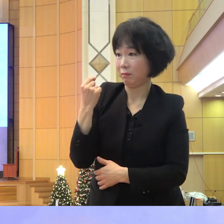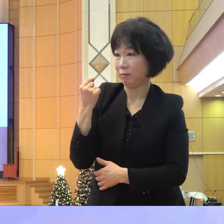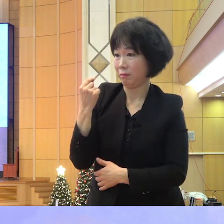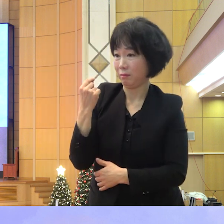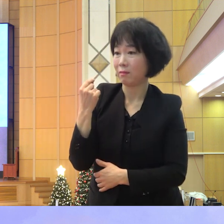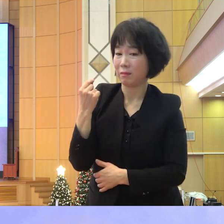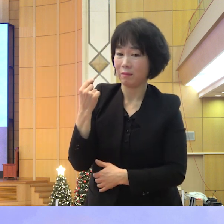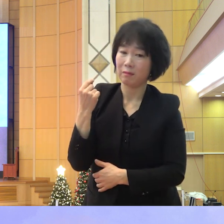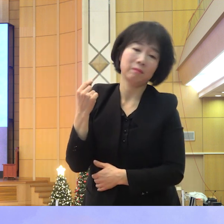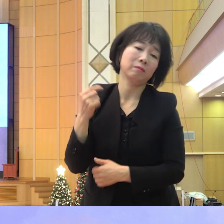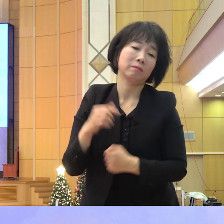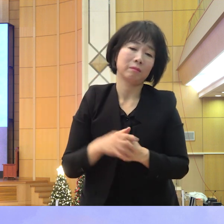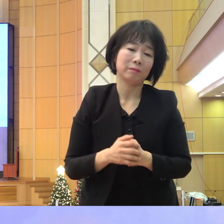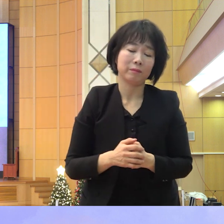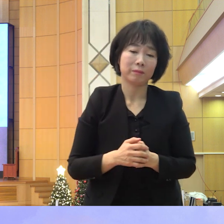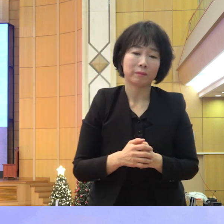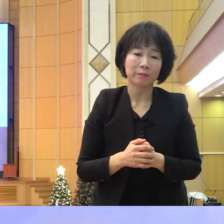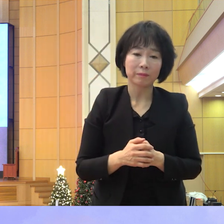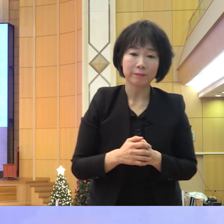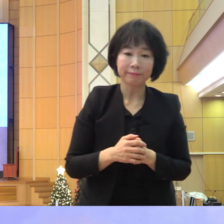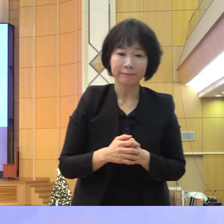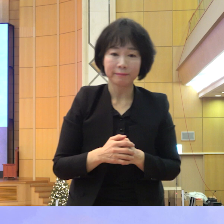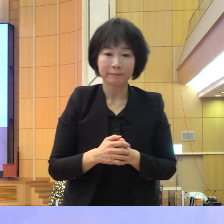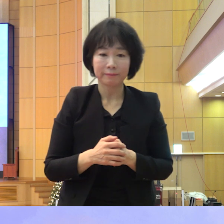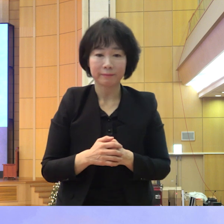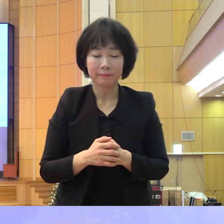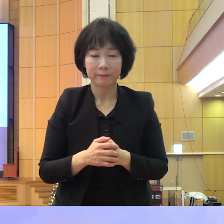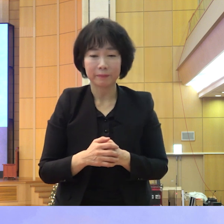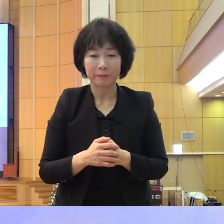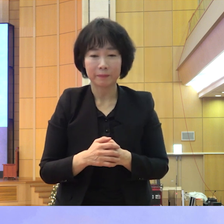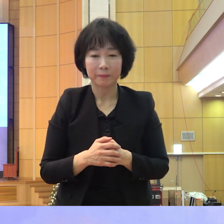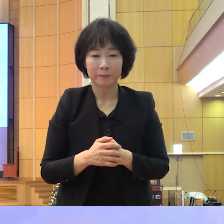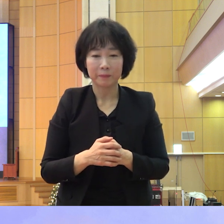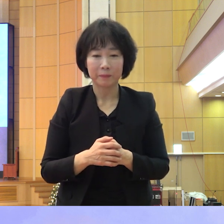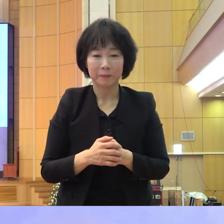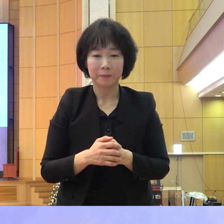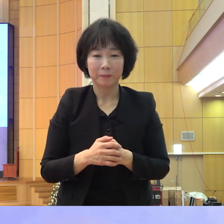6개월만 삽니까? 1년 살고 2년 살고 뭐 10년 살고 그러면 되지.